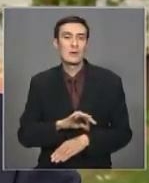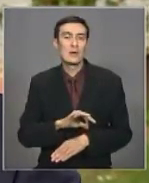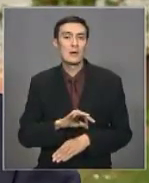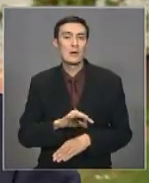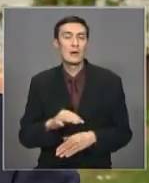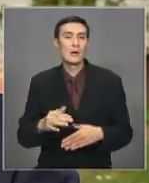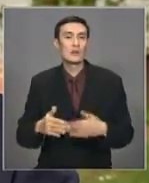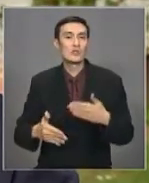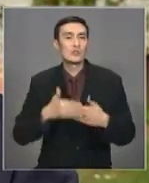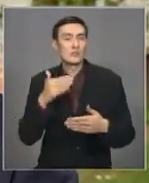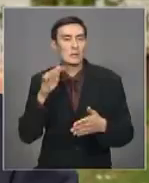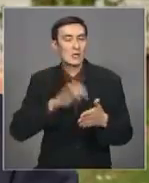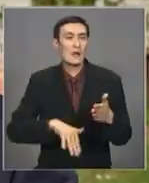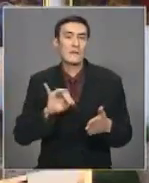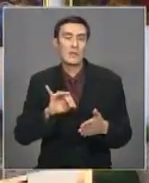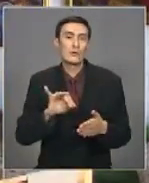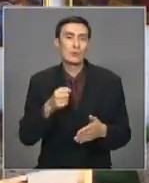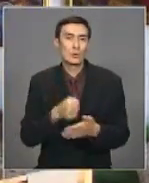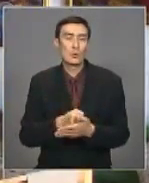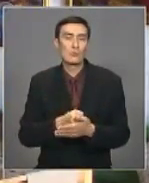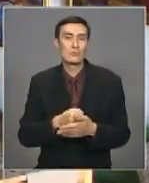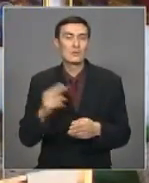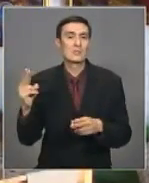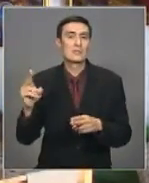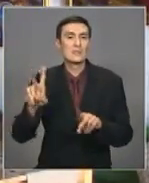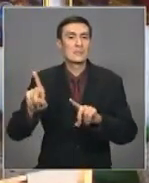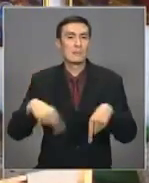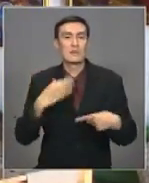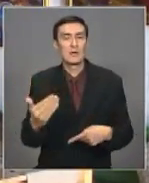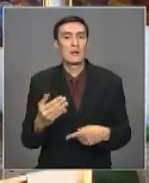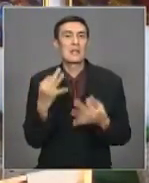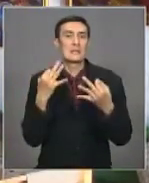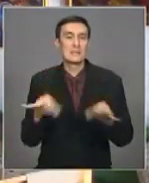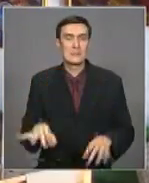административного воздействия вплоть до лишения лицензии.